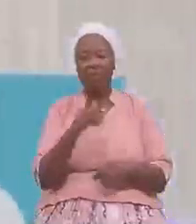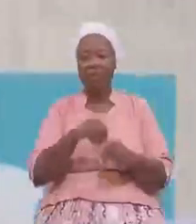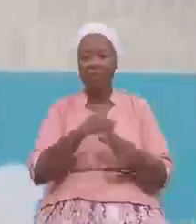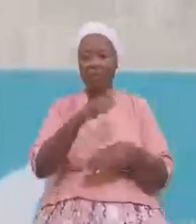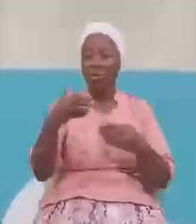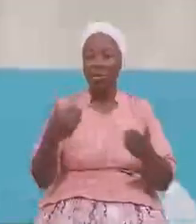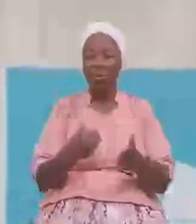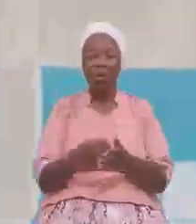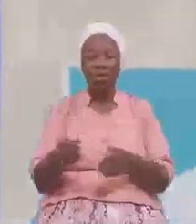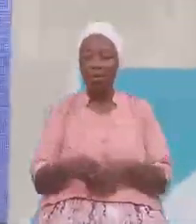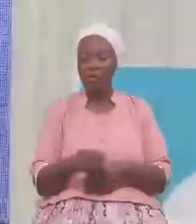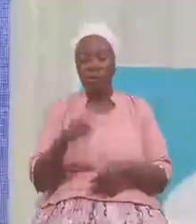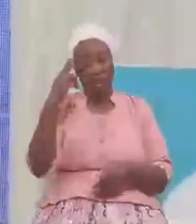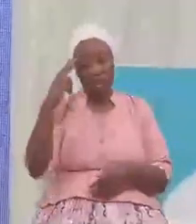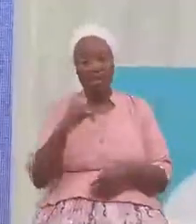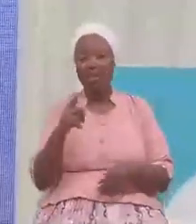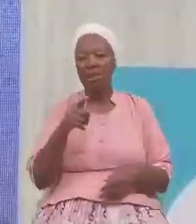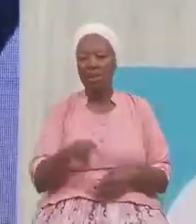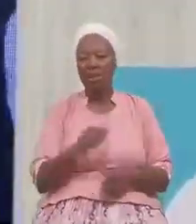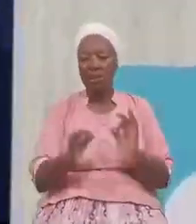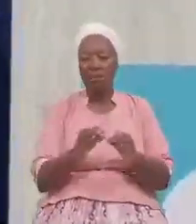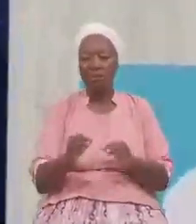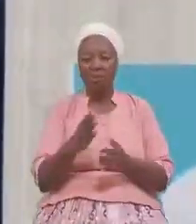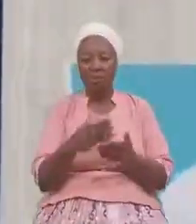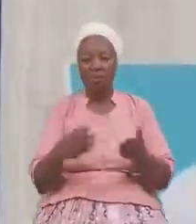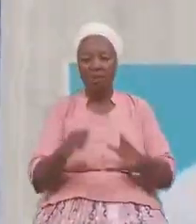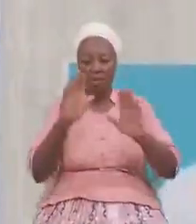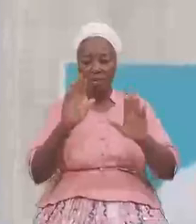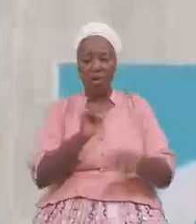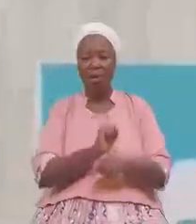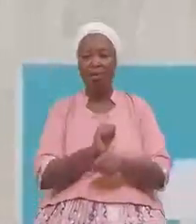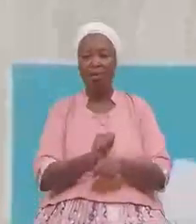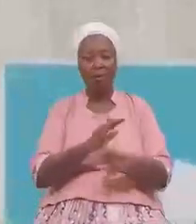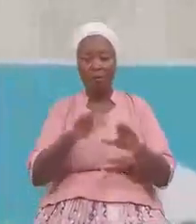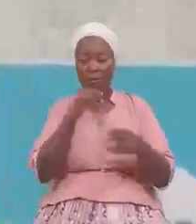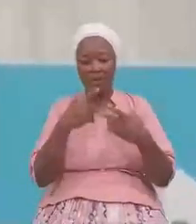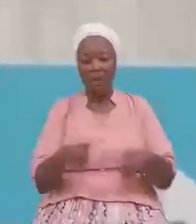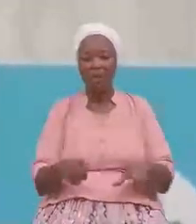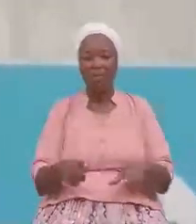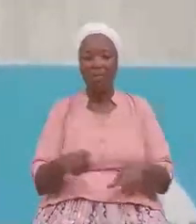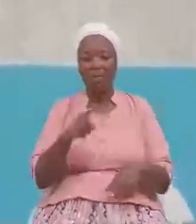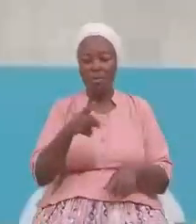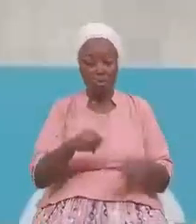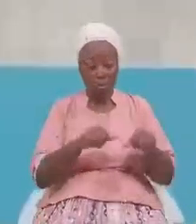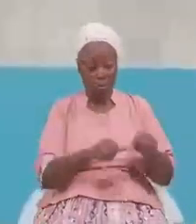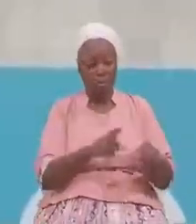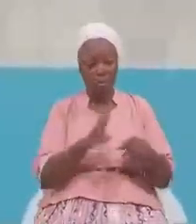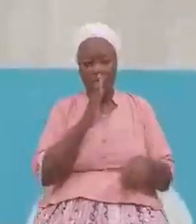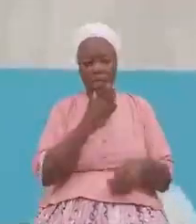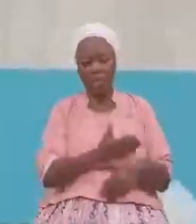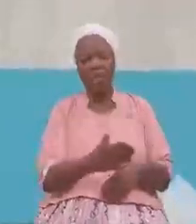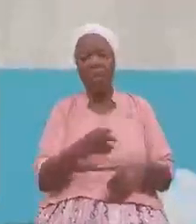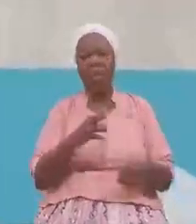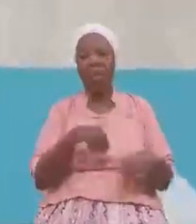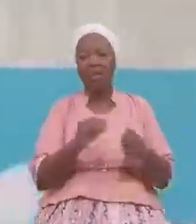Selon toute probabilité, si quelque chose de miraculeux n'arrive pas, tu seras toujours au bord du